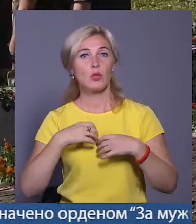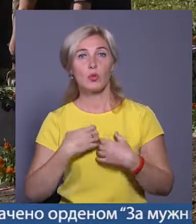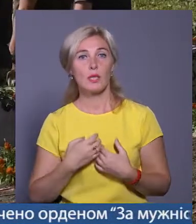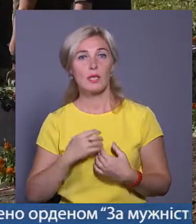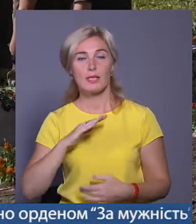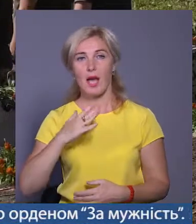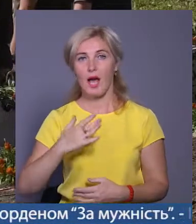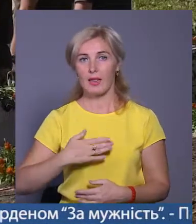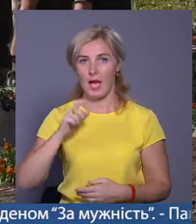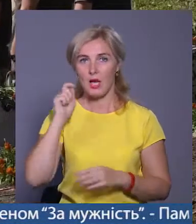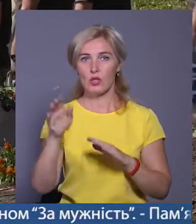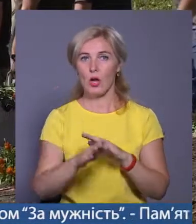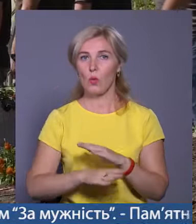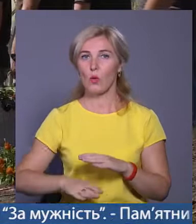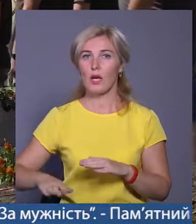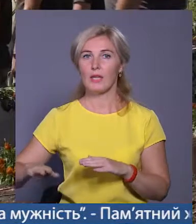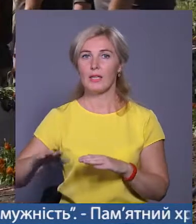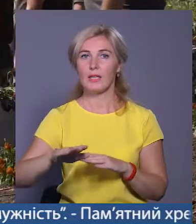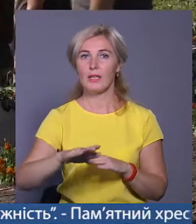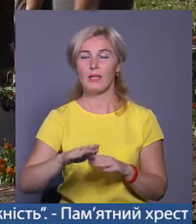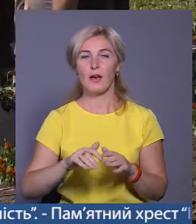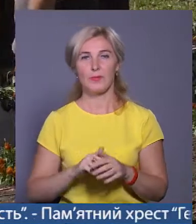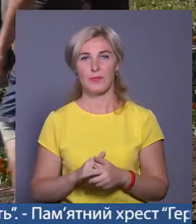Ірина Муляр, Юрій Старушкін, новини міста.